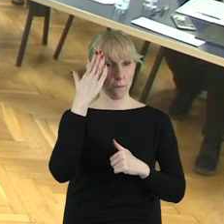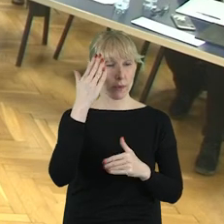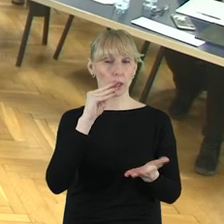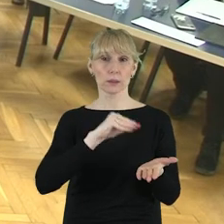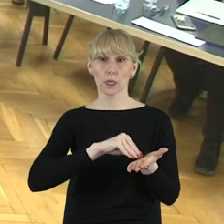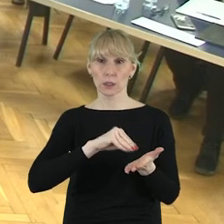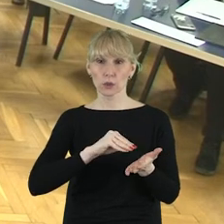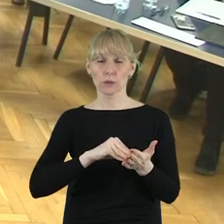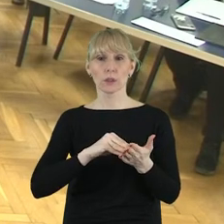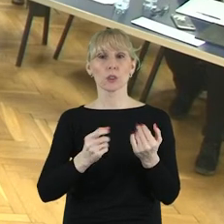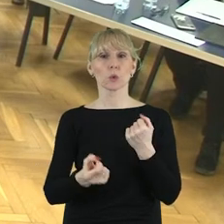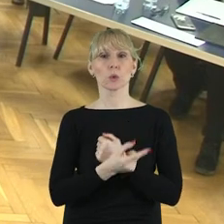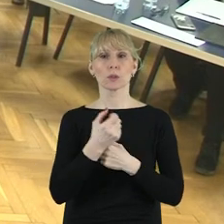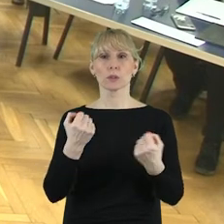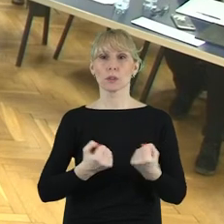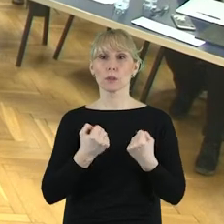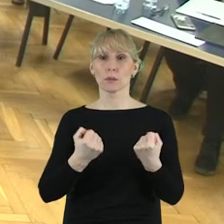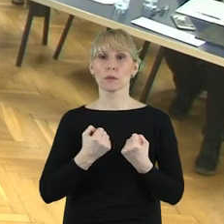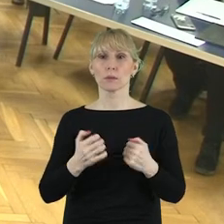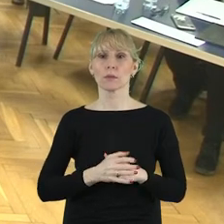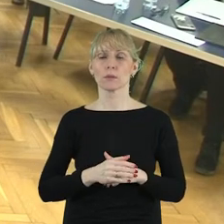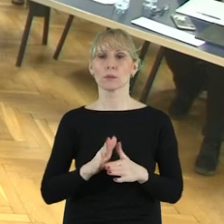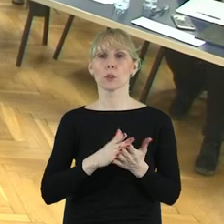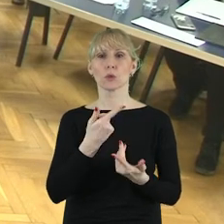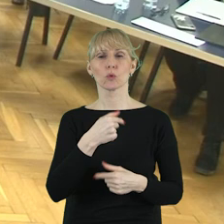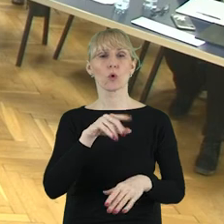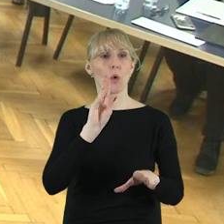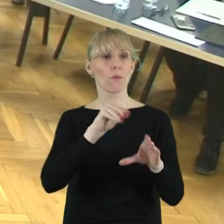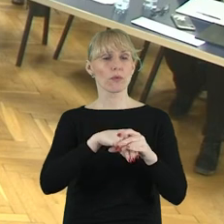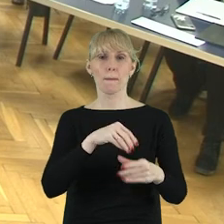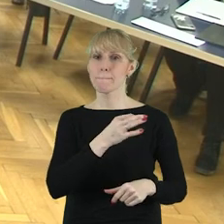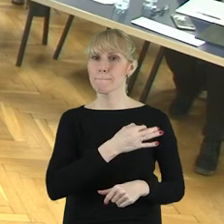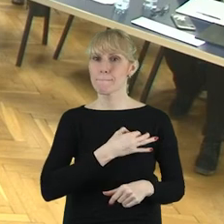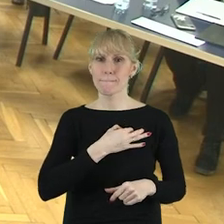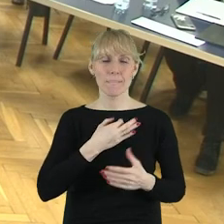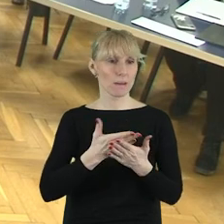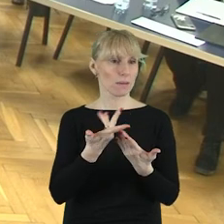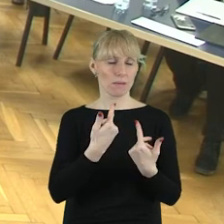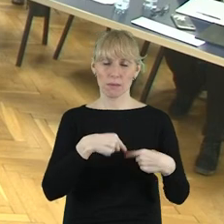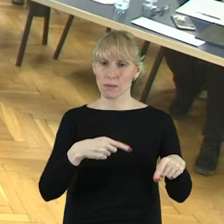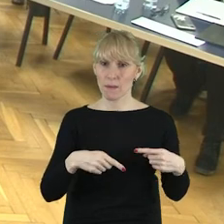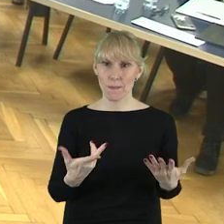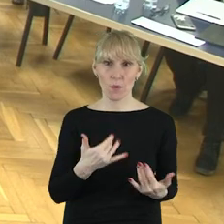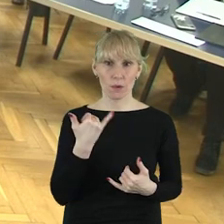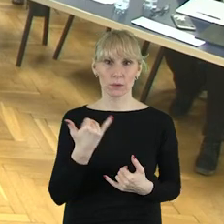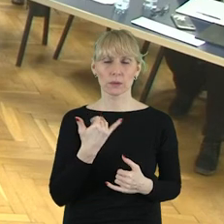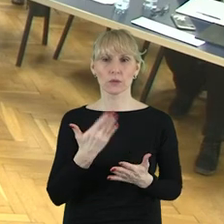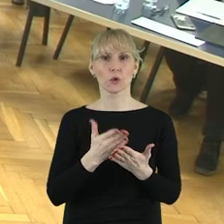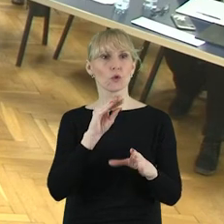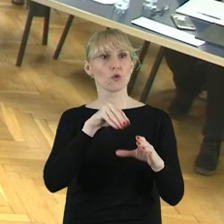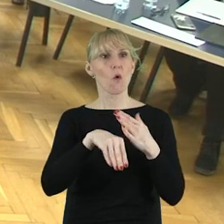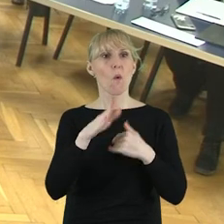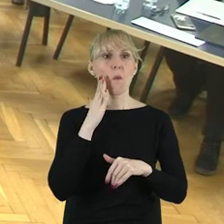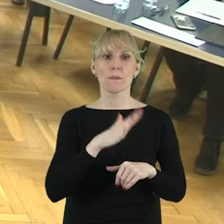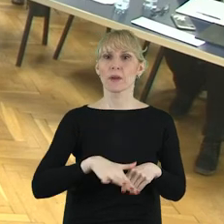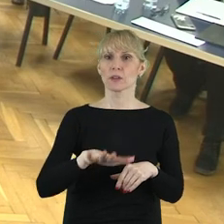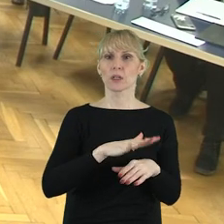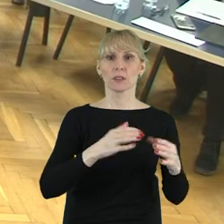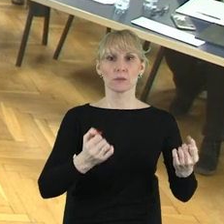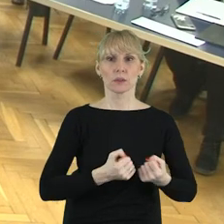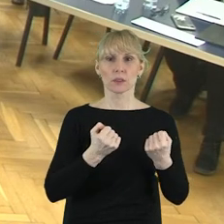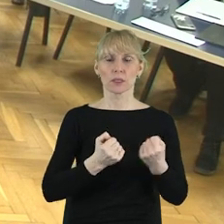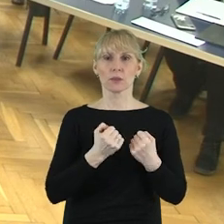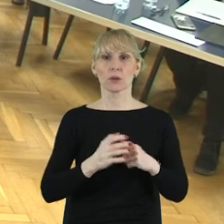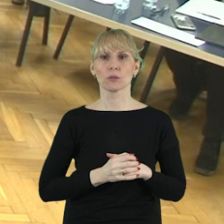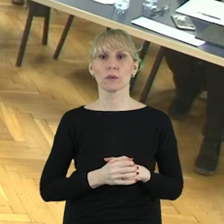legitymują się wiedzą i doświadczeniem, skutecznym działaniem, brakiem przynależności do partii politycznych oraz skupiają wokół siebie wielu mieszkańców zaangażowanych w rozwój naszych